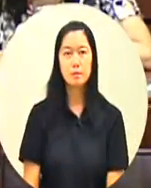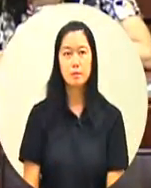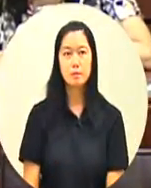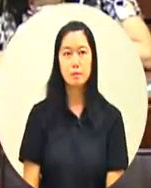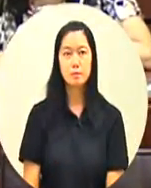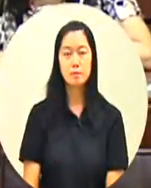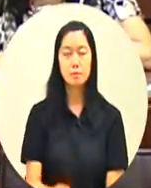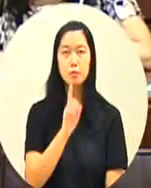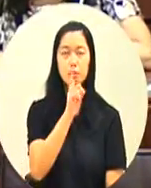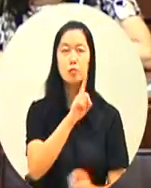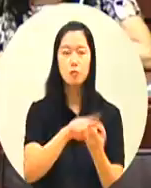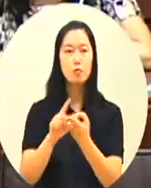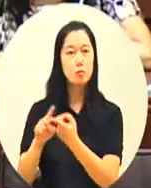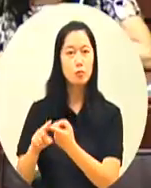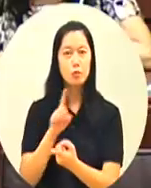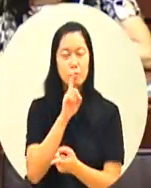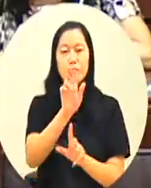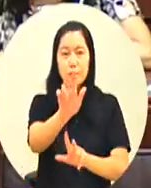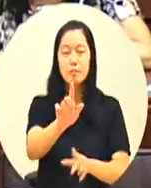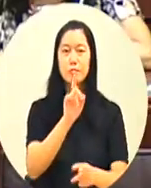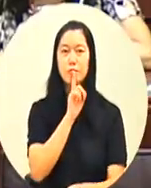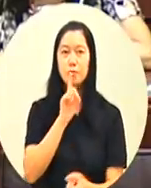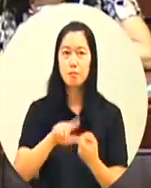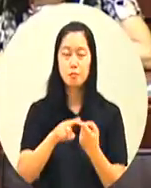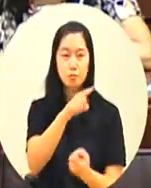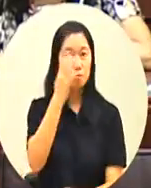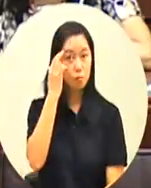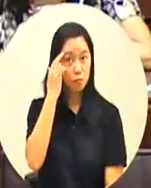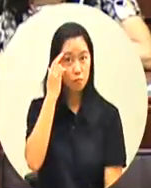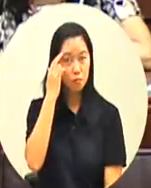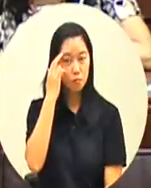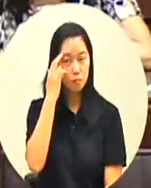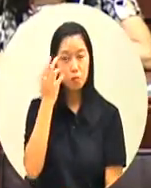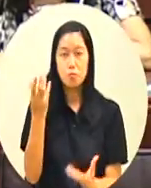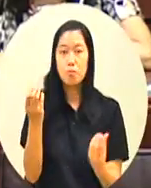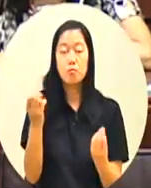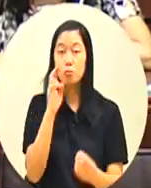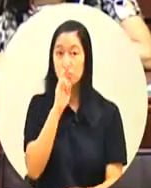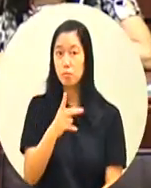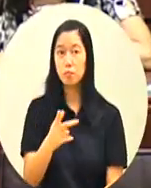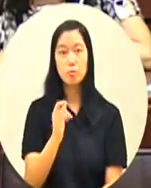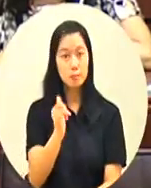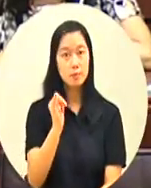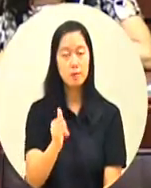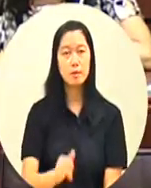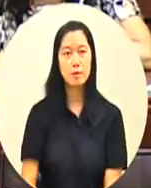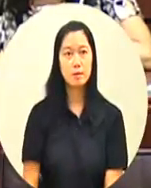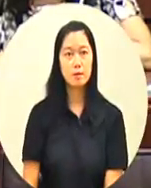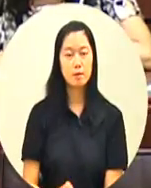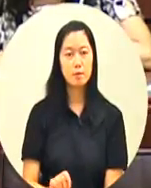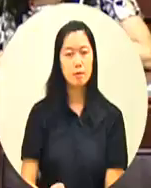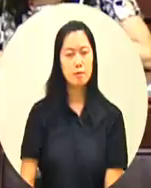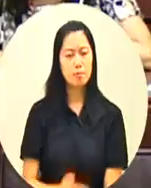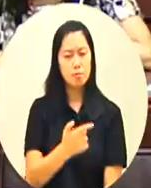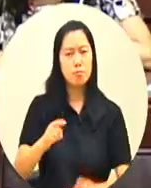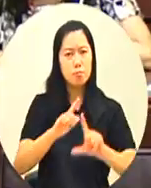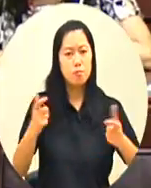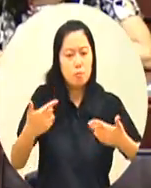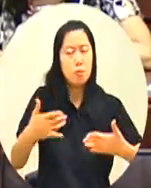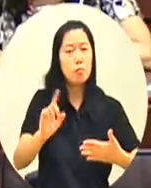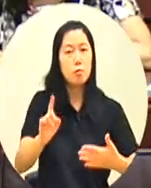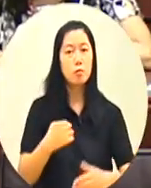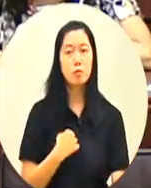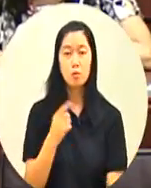其实都对了哦。坦白讲，其实那个主张，他的主张也没有错。但其实最大的问题就是说，我们需要天使基